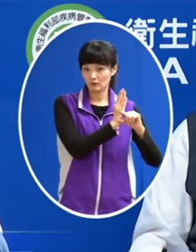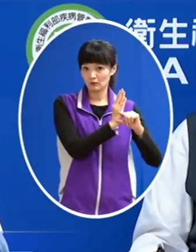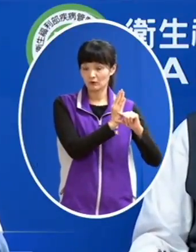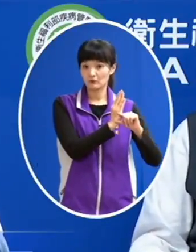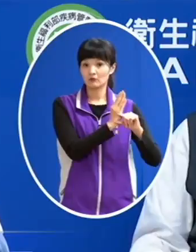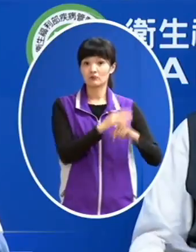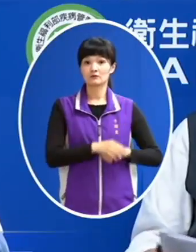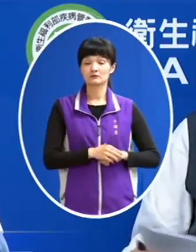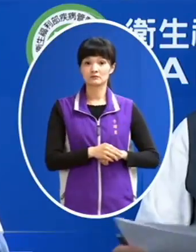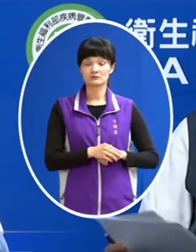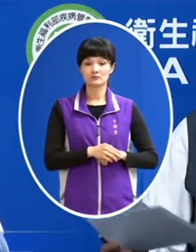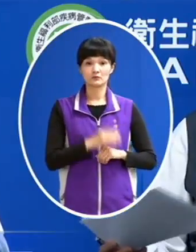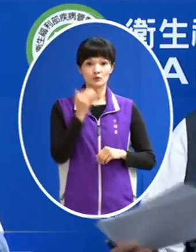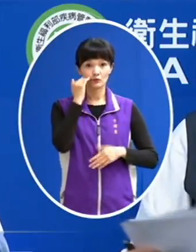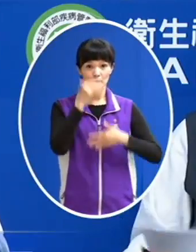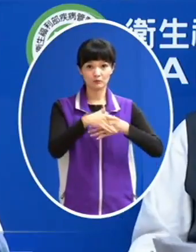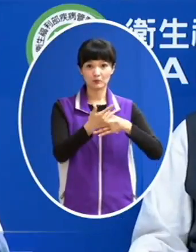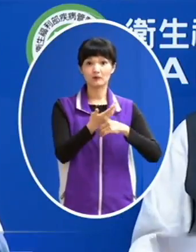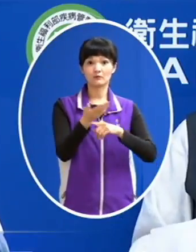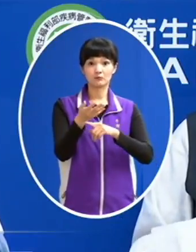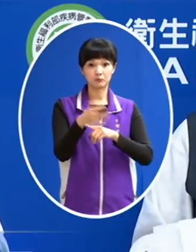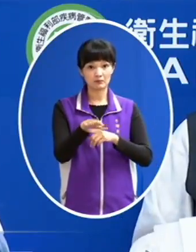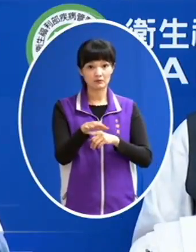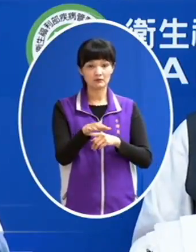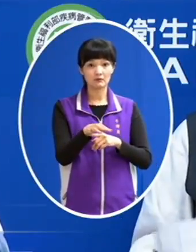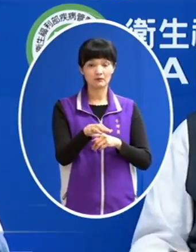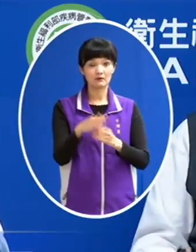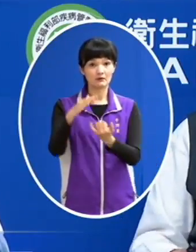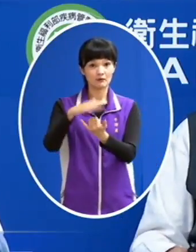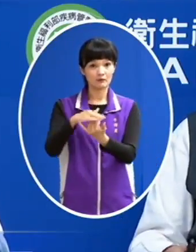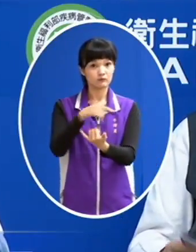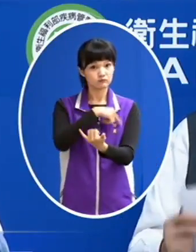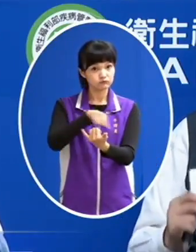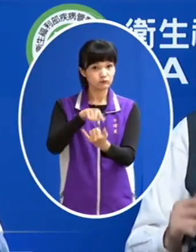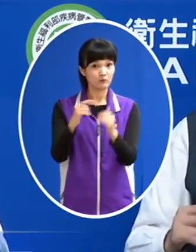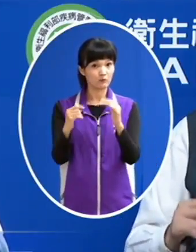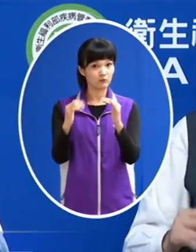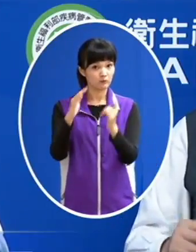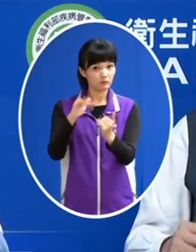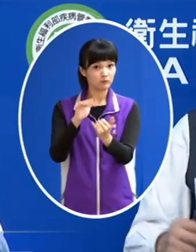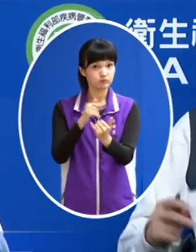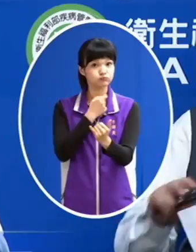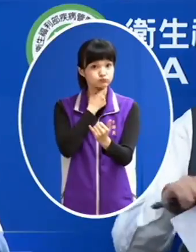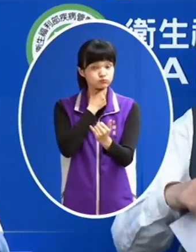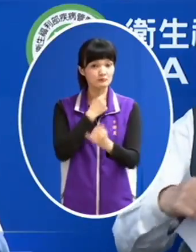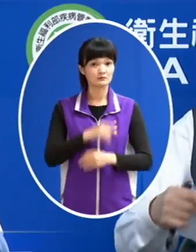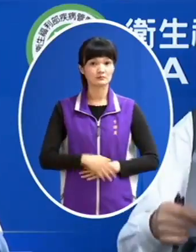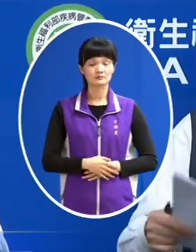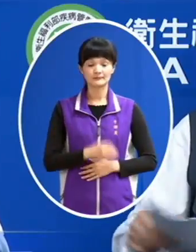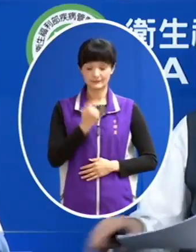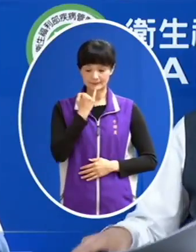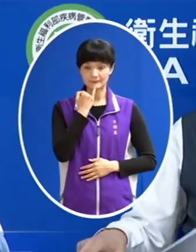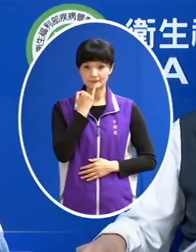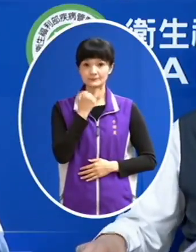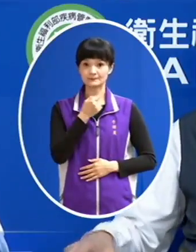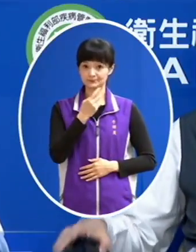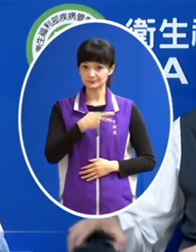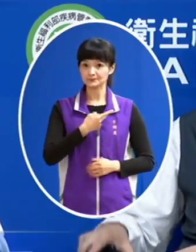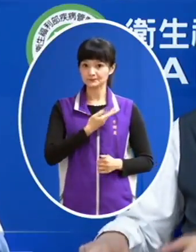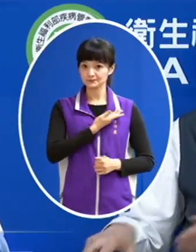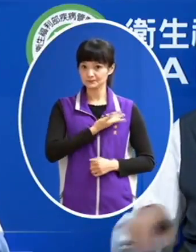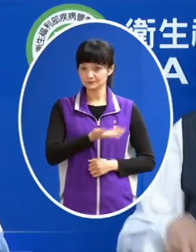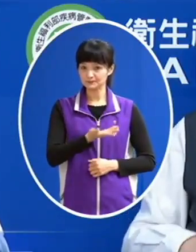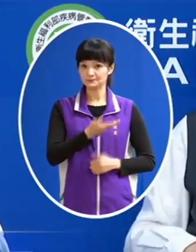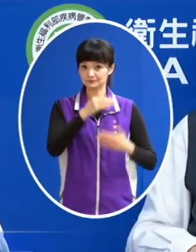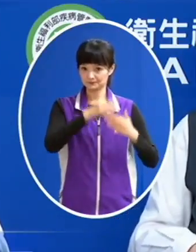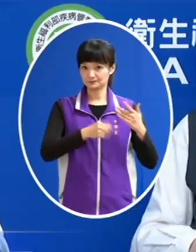说，即将在临终的人哈，那我们居家隔离检疫者，可以在相当严格的条件下的限